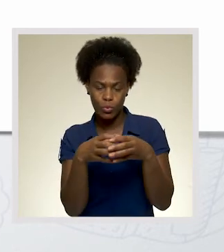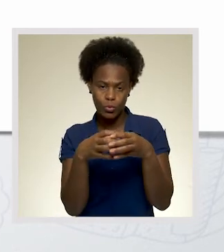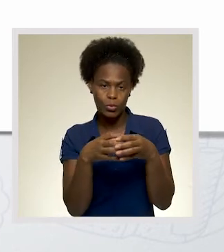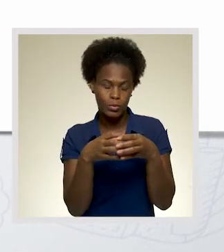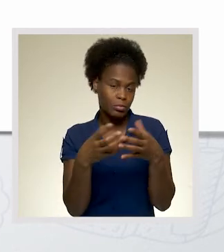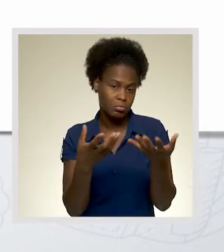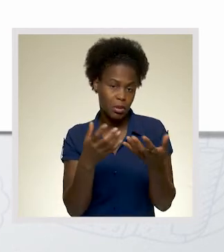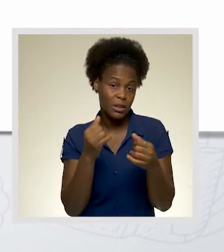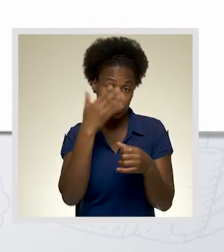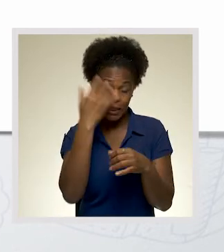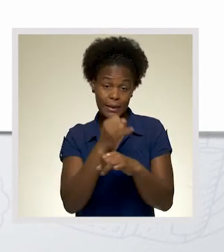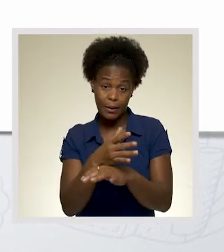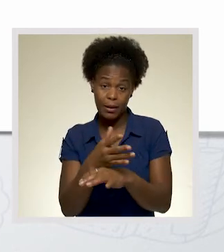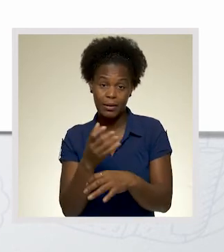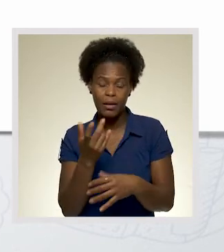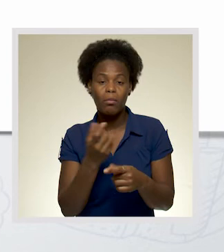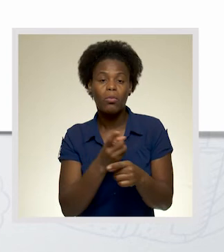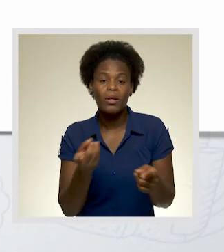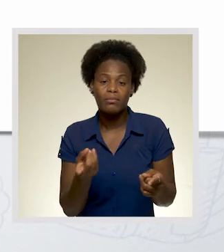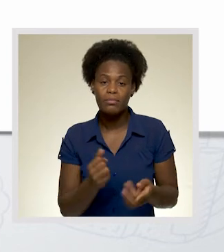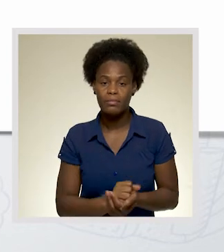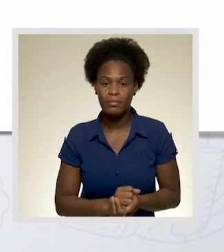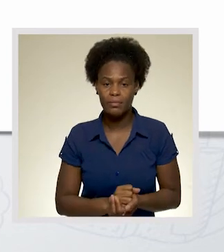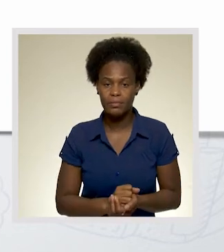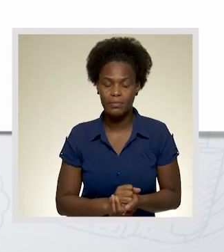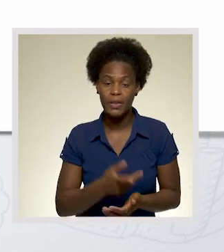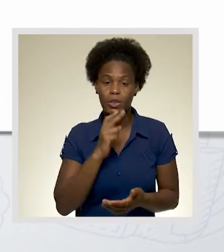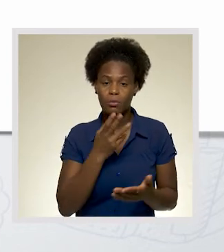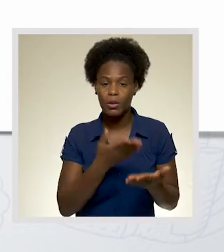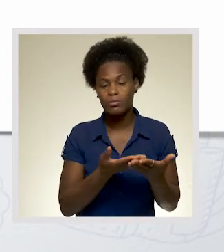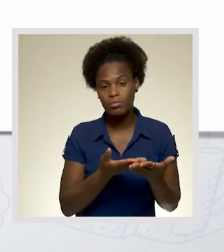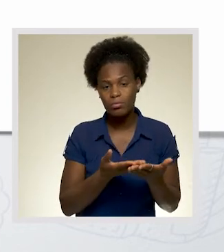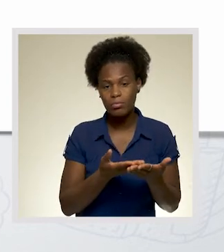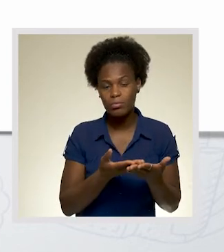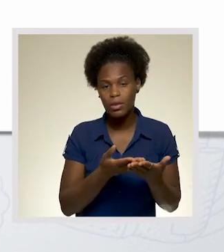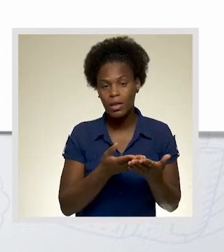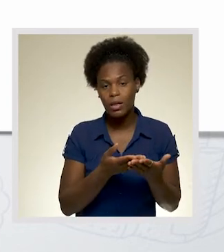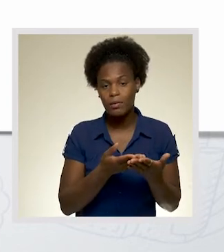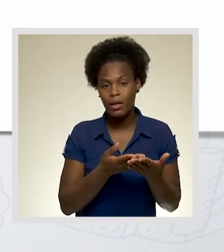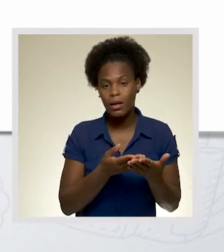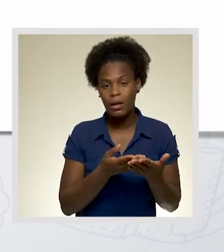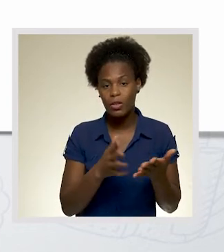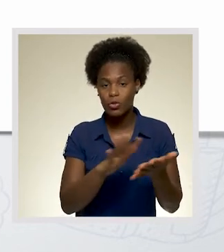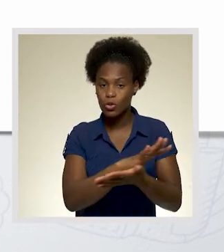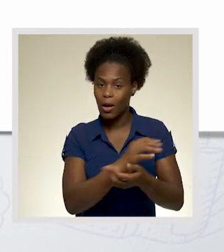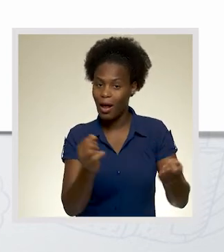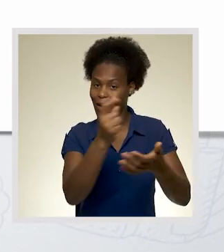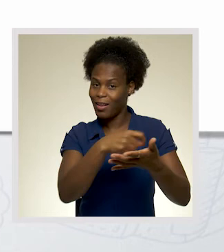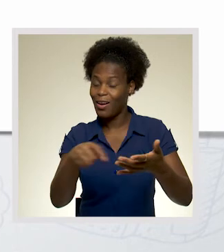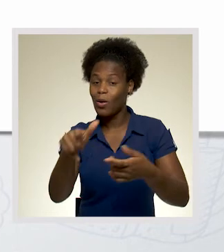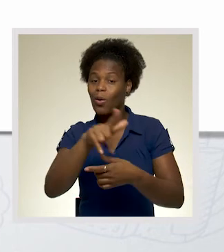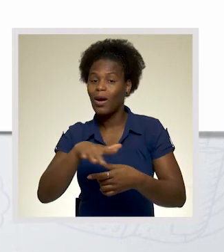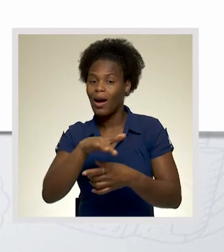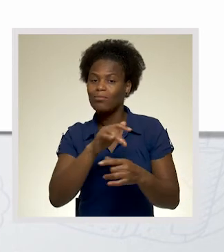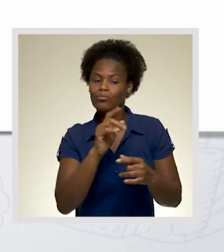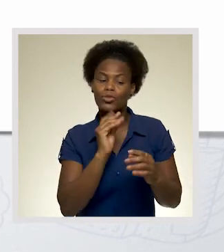l'équipe le jour suivant et pourquoi? Et la réponse, la rédaction d'un journal